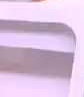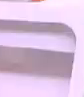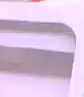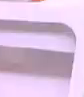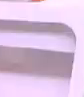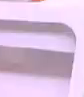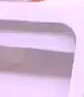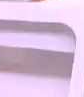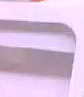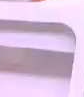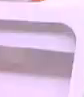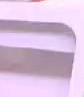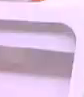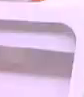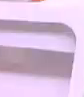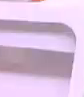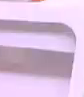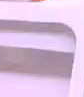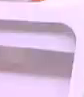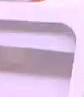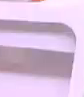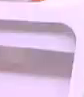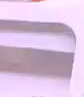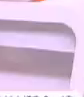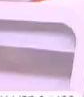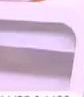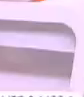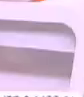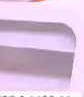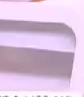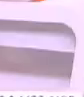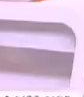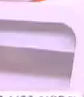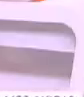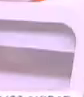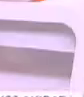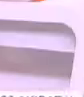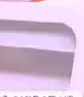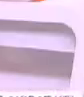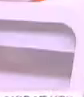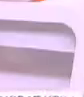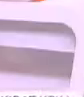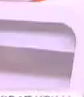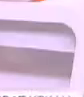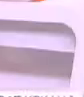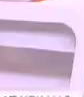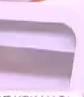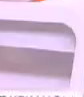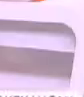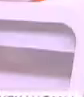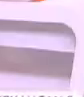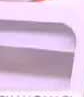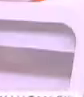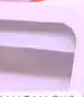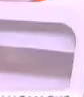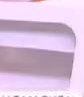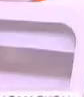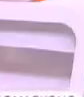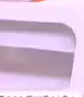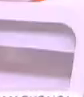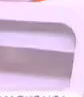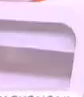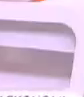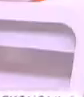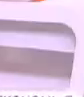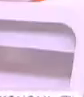Proton dan Pro 2 perlu hasilkan kenderaan yang mampu tawan pasaran luar negara. Butirannya dalam Nasional 8 edisi 1 Disember. Saya